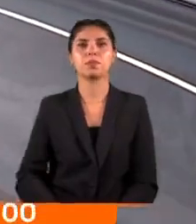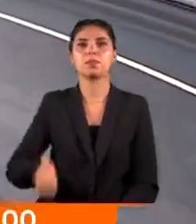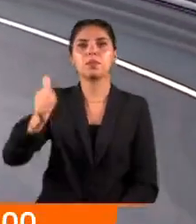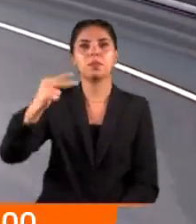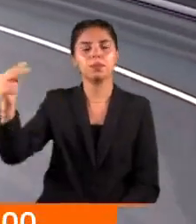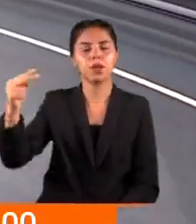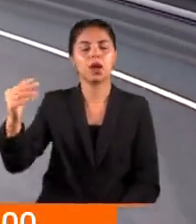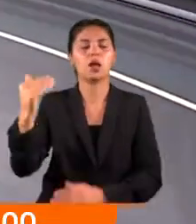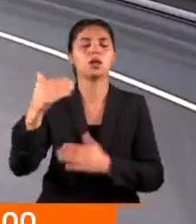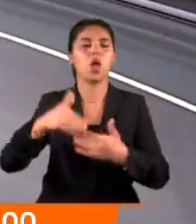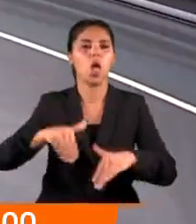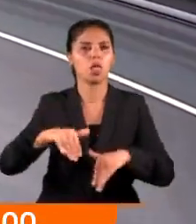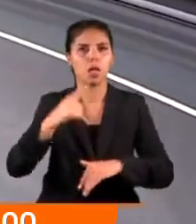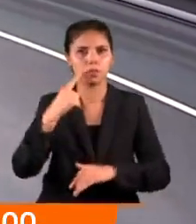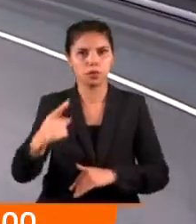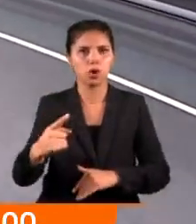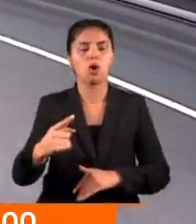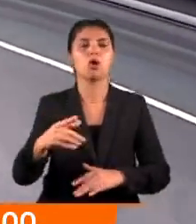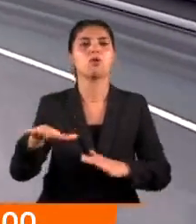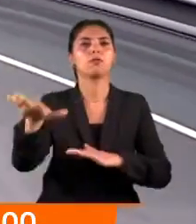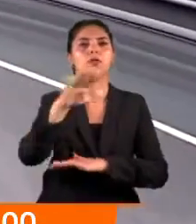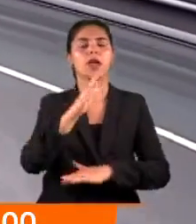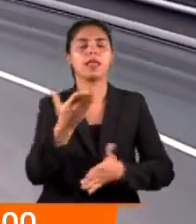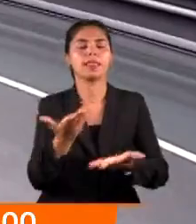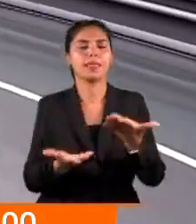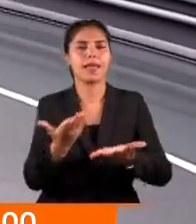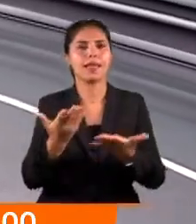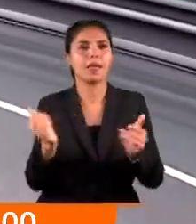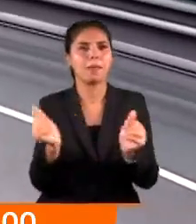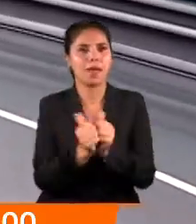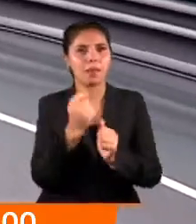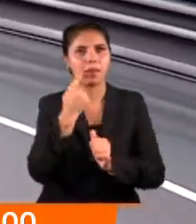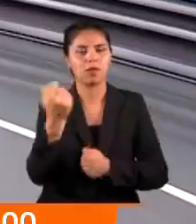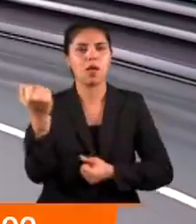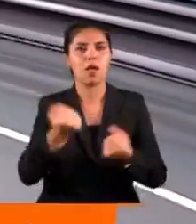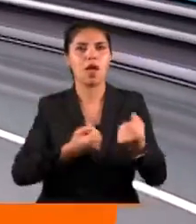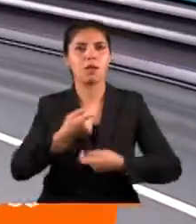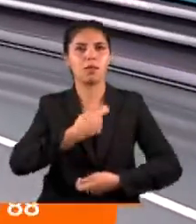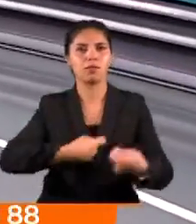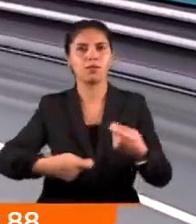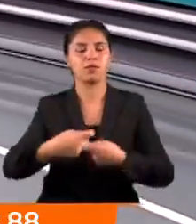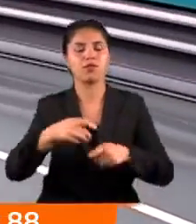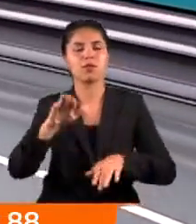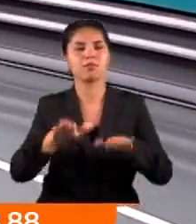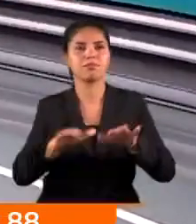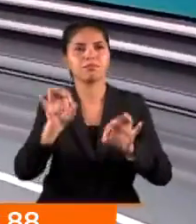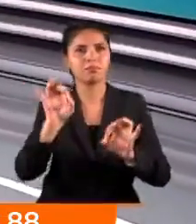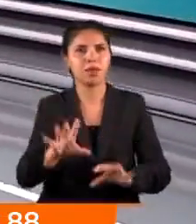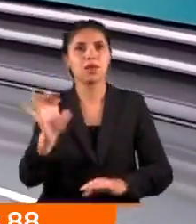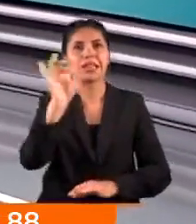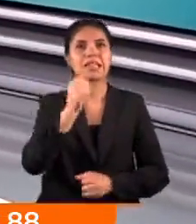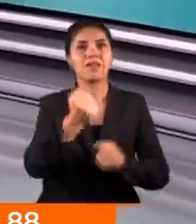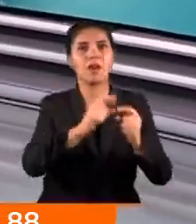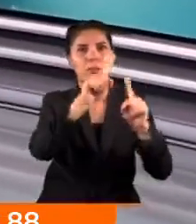Hem bakanlığın aldığı önlemler hem de arz talep dengesinin sağlanmasıyla birlikte otomobil piyasası dengeye oturmaya başladı. Sıfır araçların bayilerde